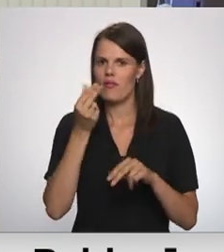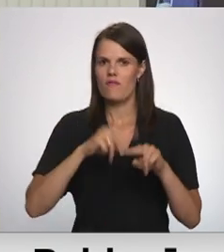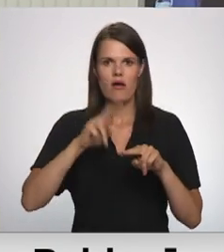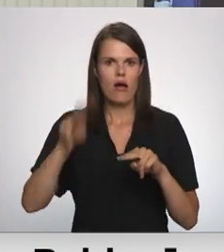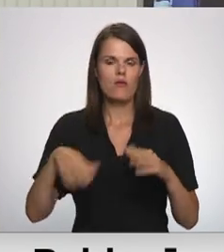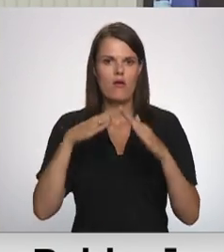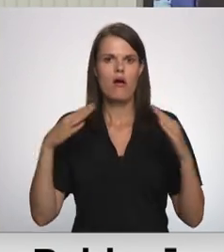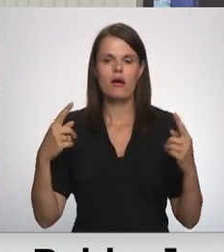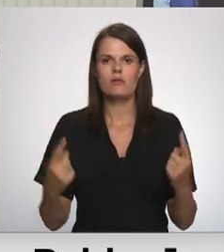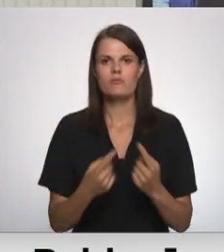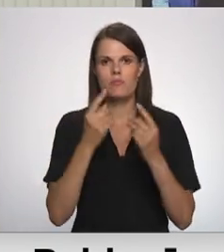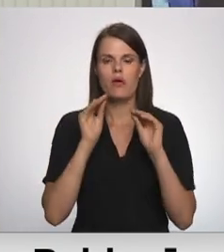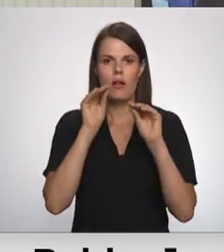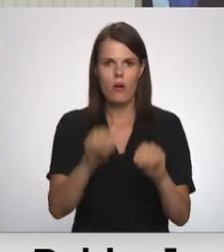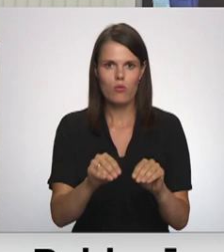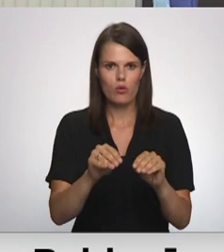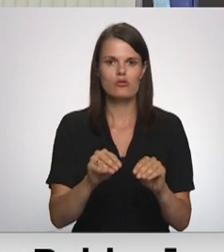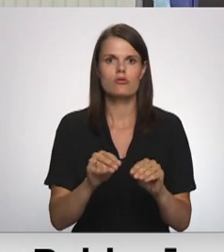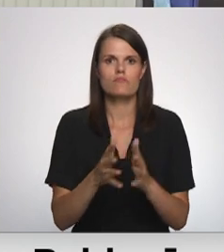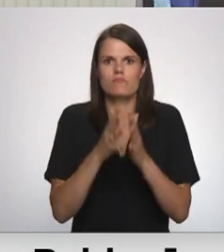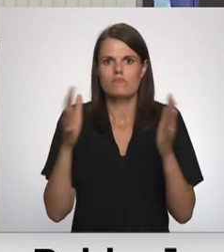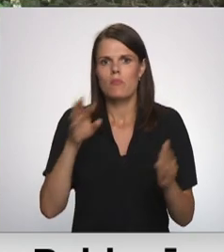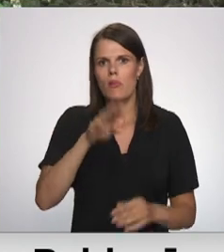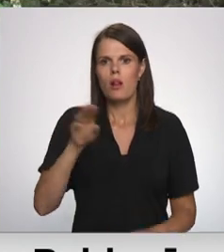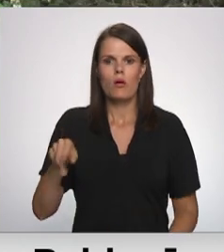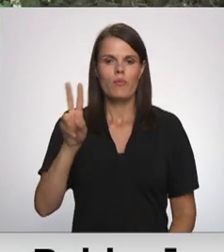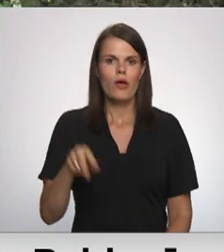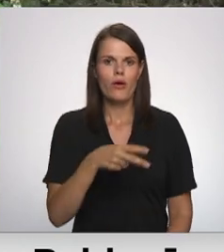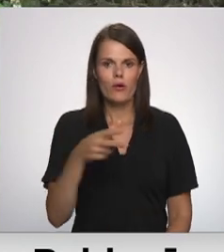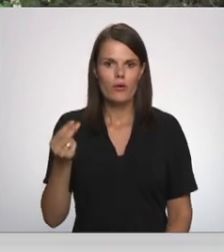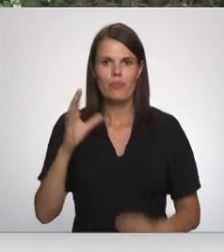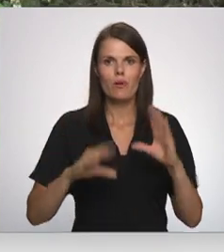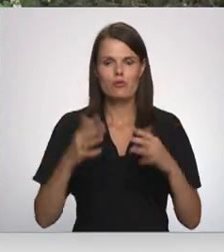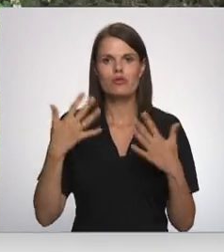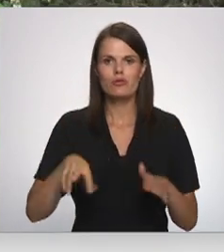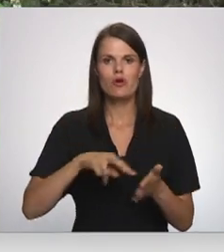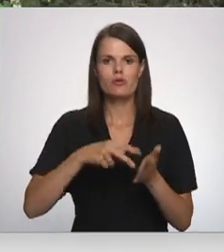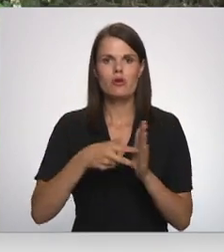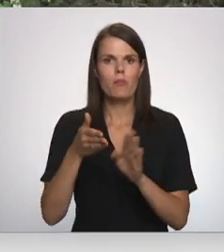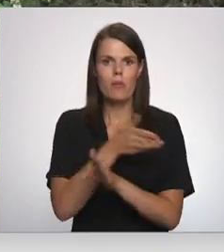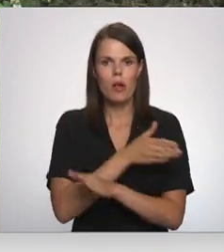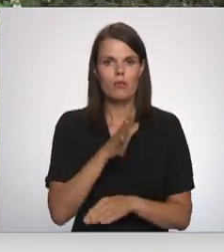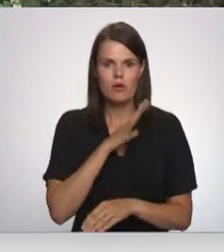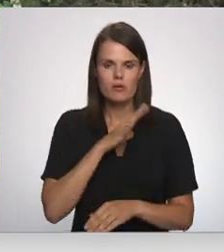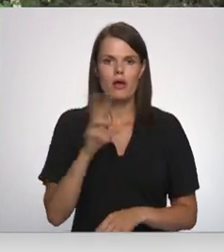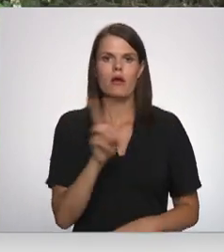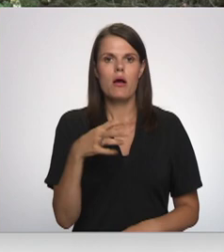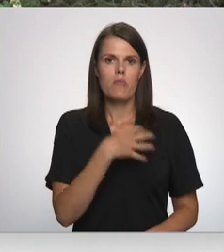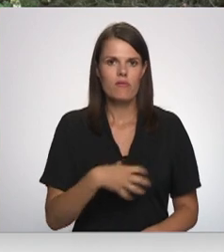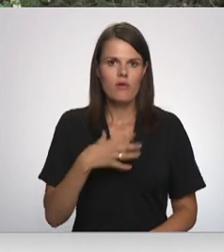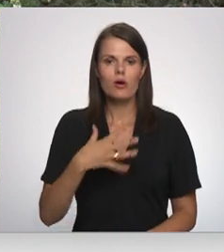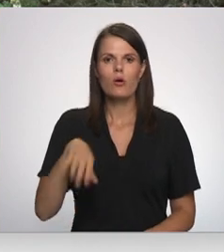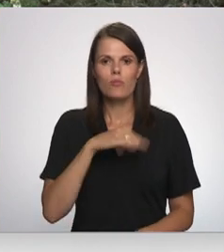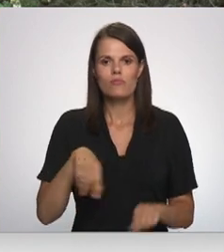ēkas pielāgošanā ieguldīt vairākus miljonus eiro. Un pat cik budžets jau bija saplānots visam, kam nepieciešams, jo mums arī